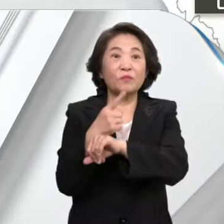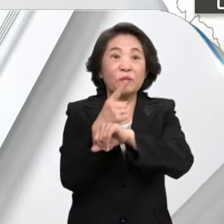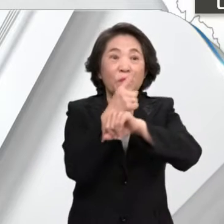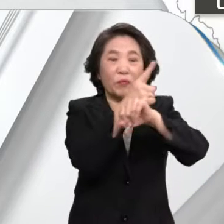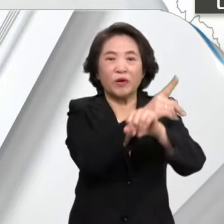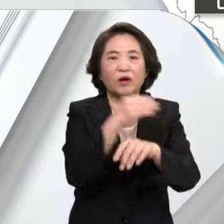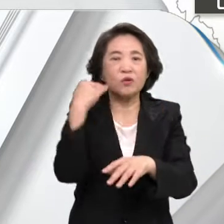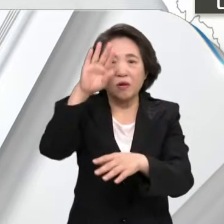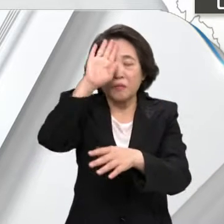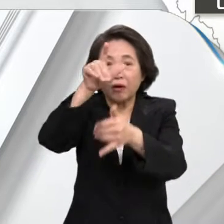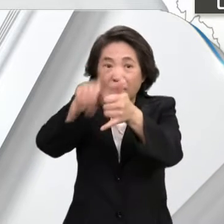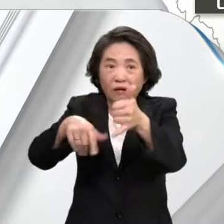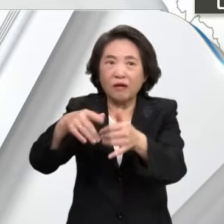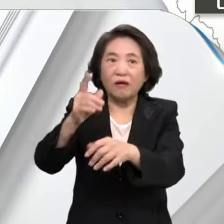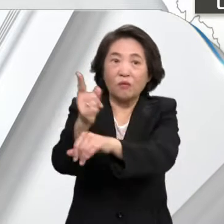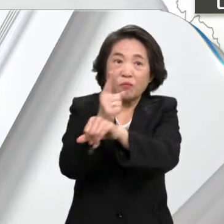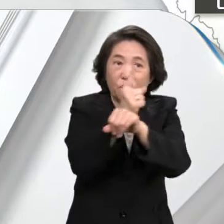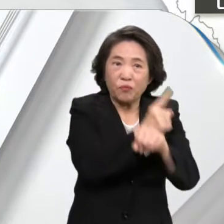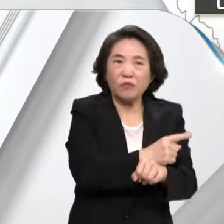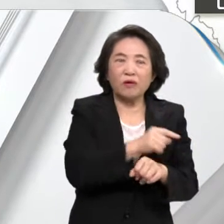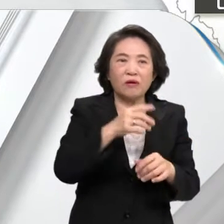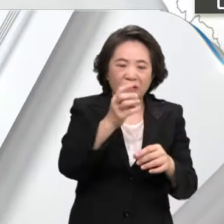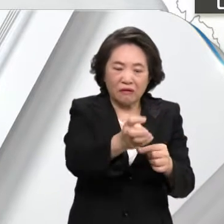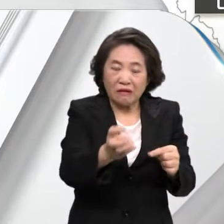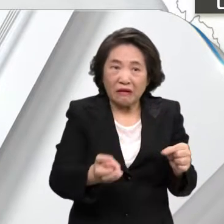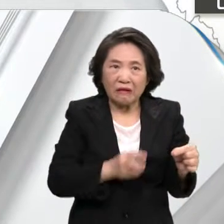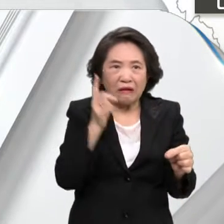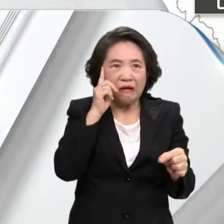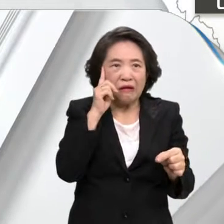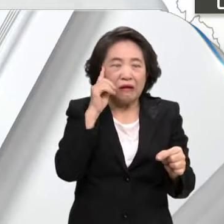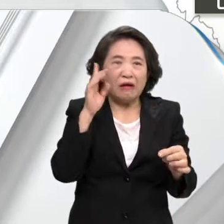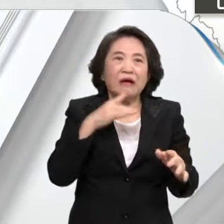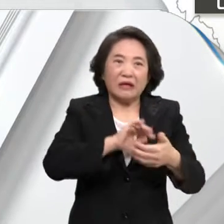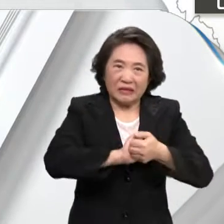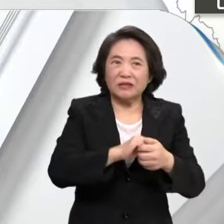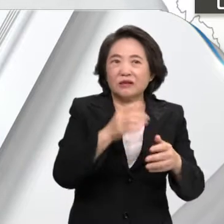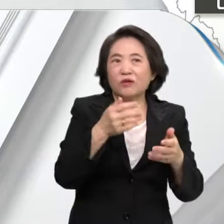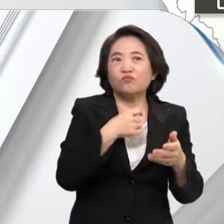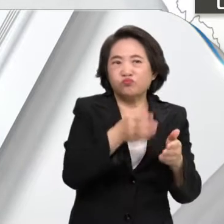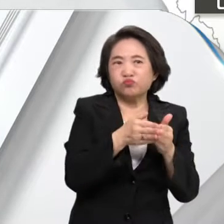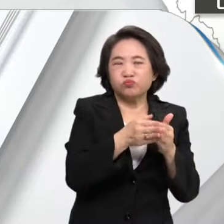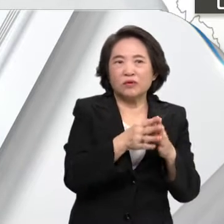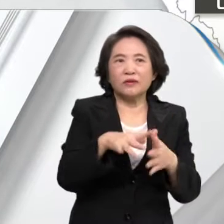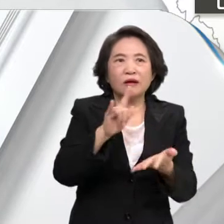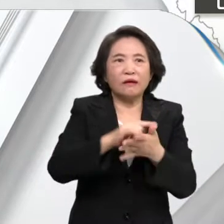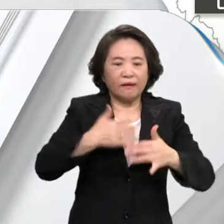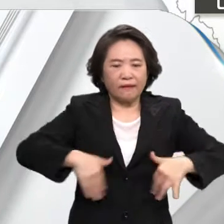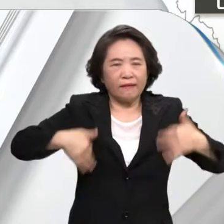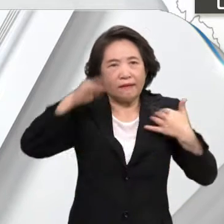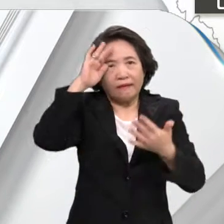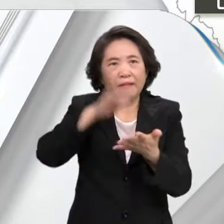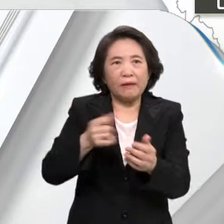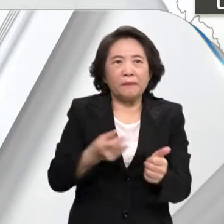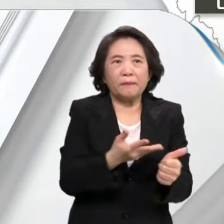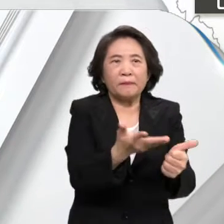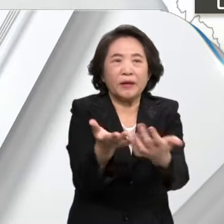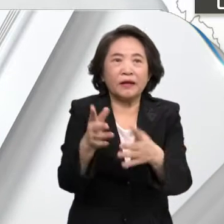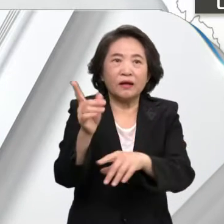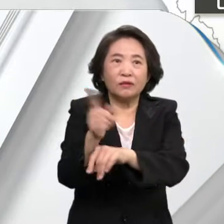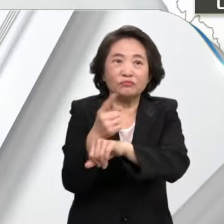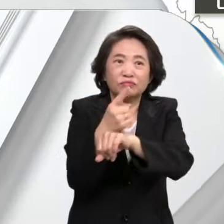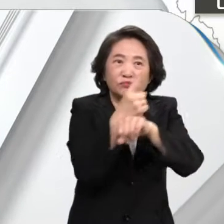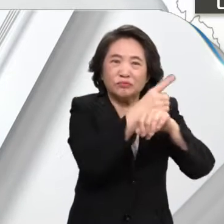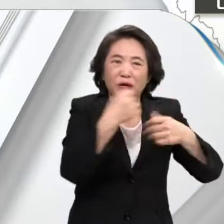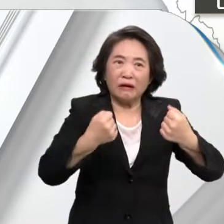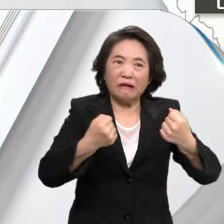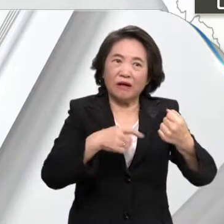控權主啲後送做得講係全國各里多平房嘅最明一套風險。我武漢疫情之前爆發之後，控權人員是